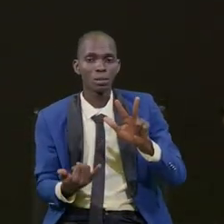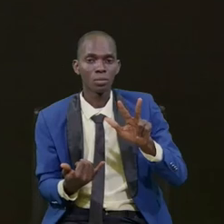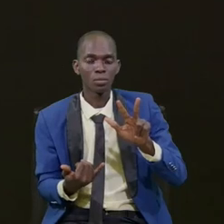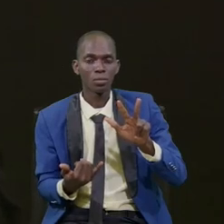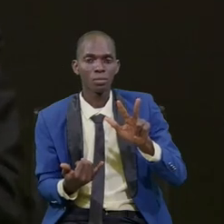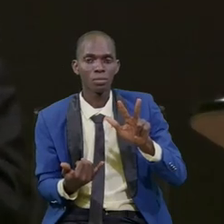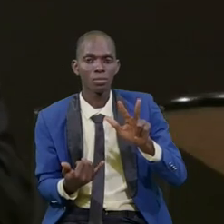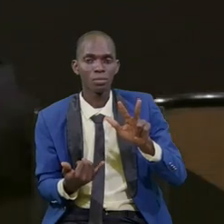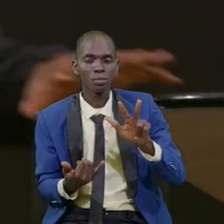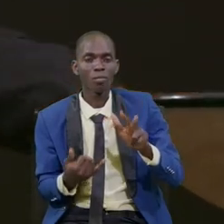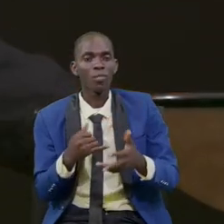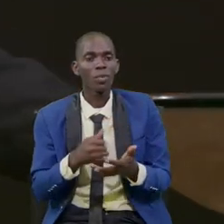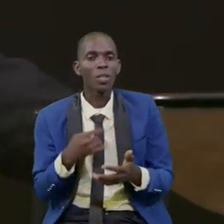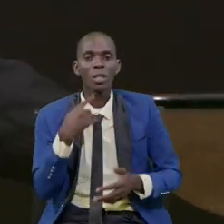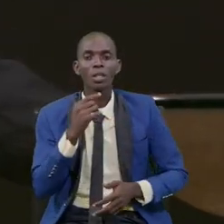Alors,